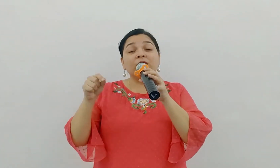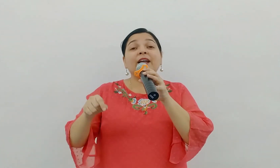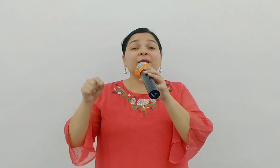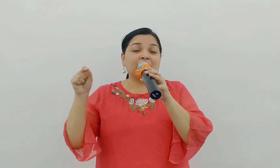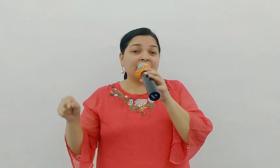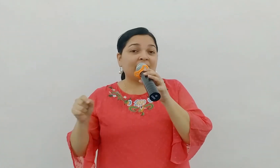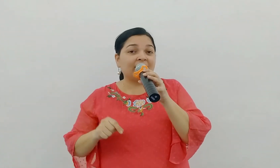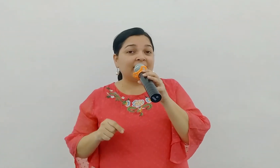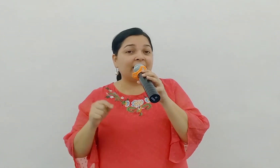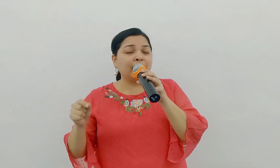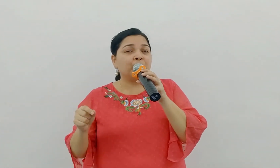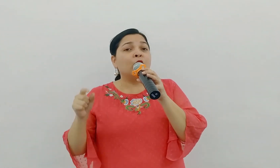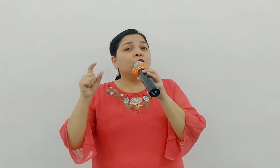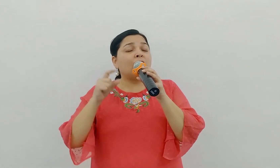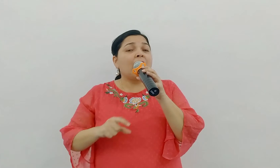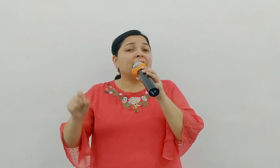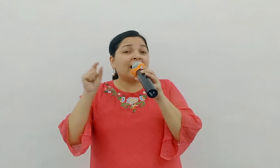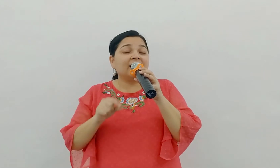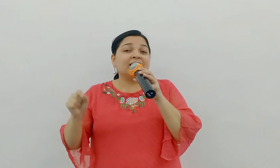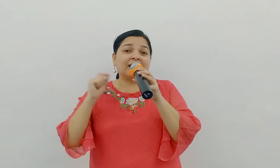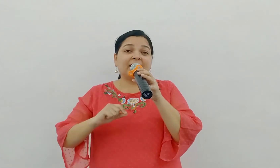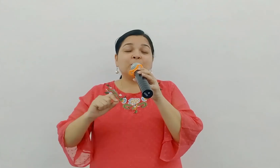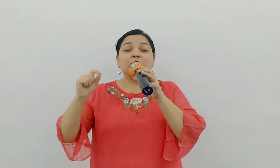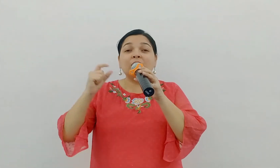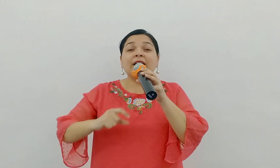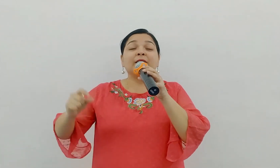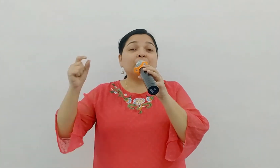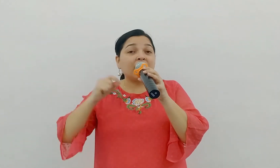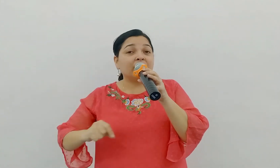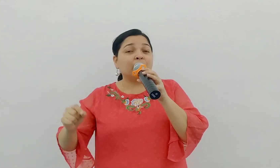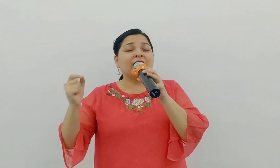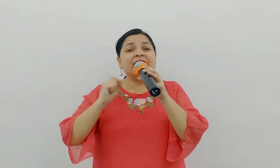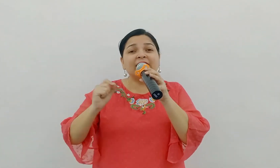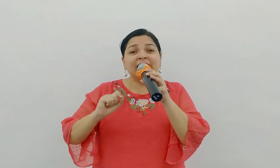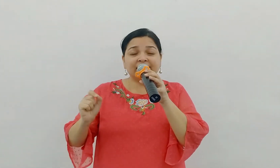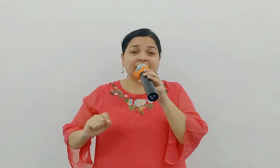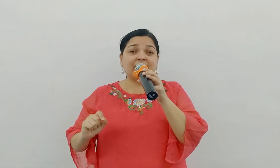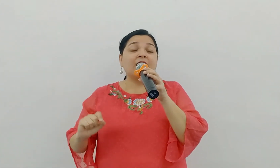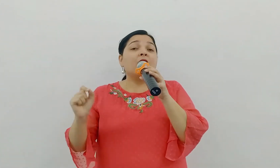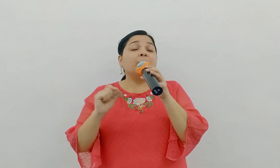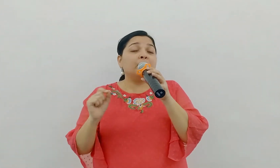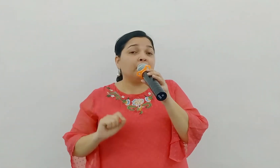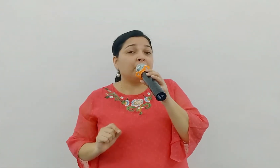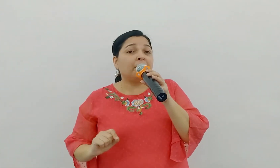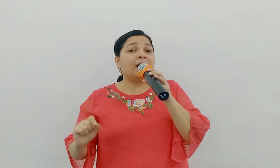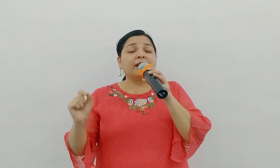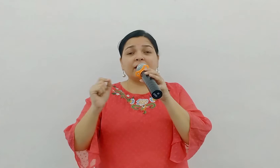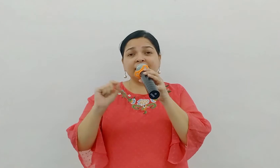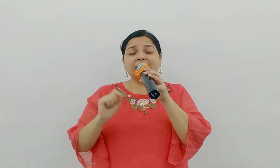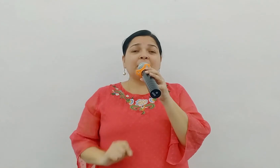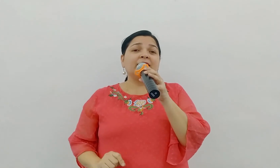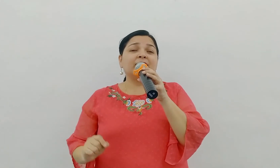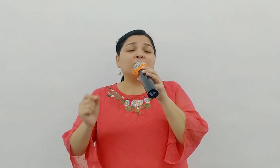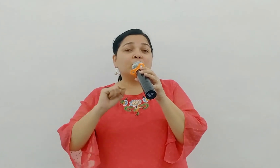में हम उद्धार की प्रार्थना कराते हैं ना, तो आप याद कर सकते हैं उस उद्धार की प्रार्थना को, या लिख के ले सकते हैं अपने मम्मी पापा